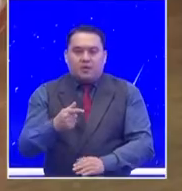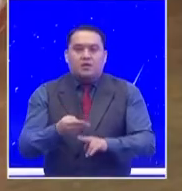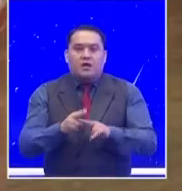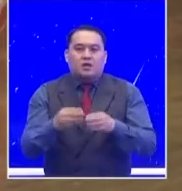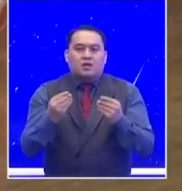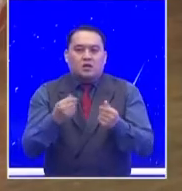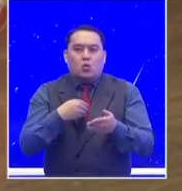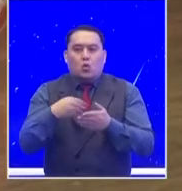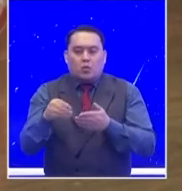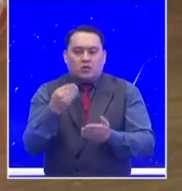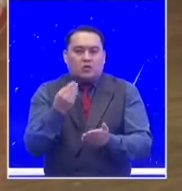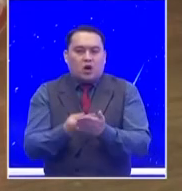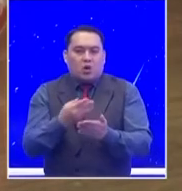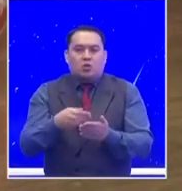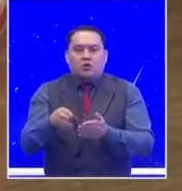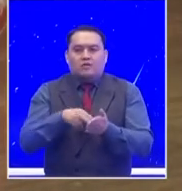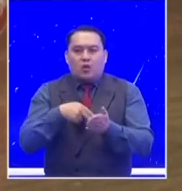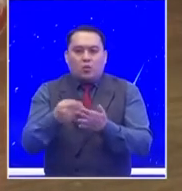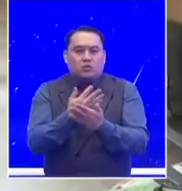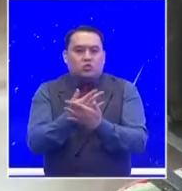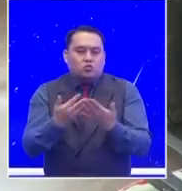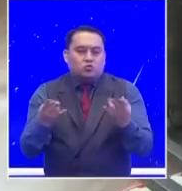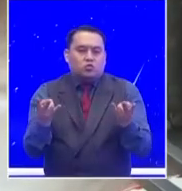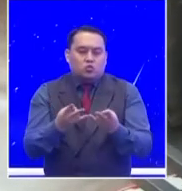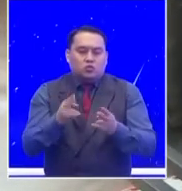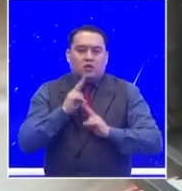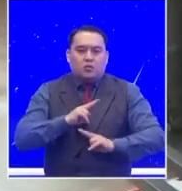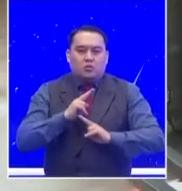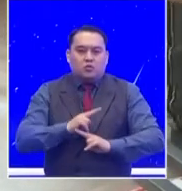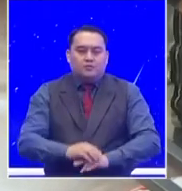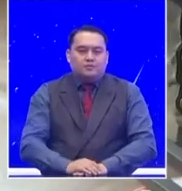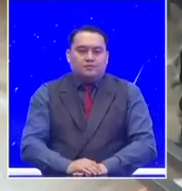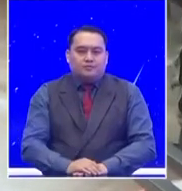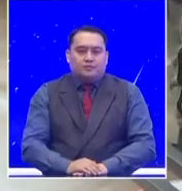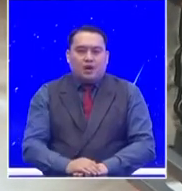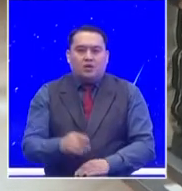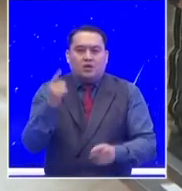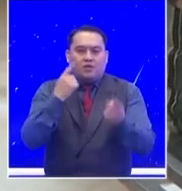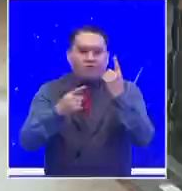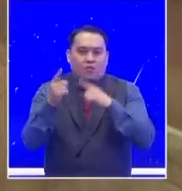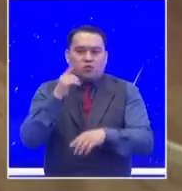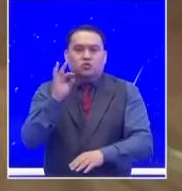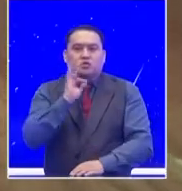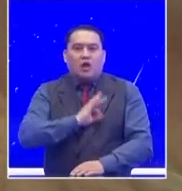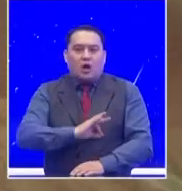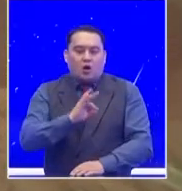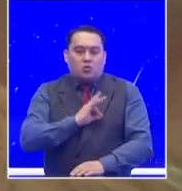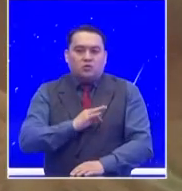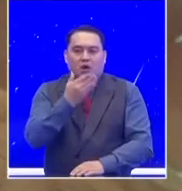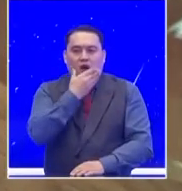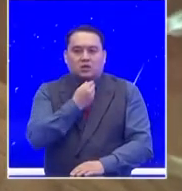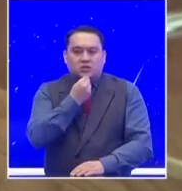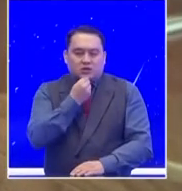деньги Серик приобрел дорогостоящий аэрограф и необходимые работе атрибуты. Теперь его творчество не только приносит доход, но и